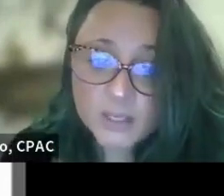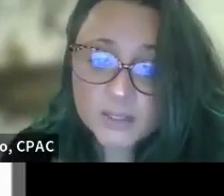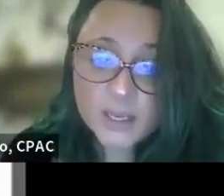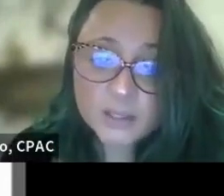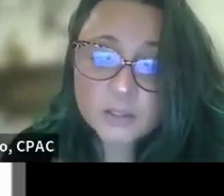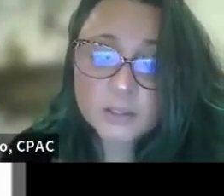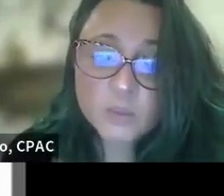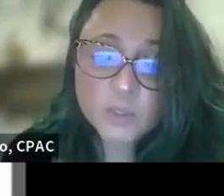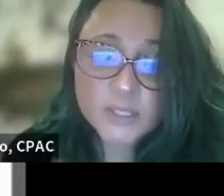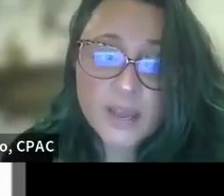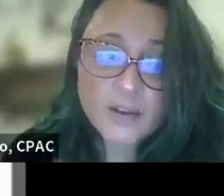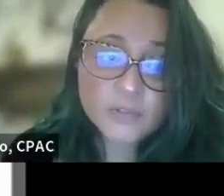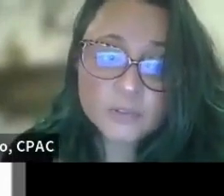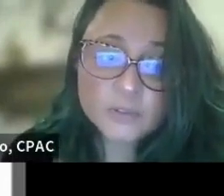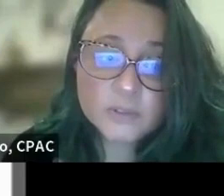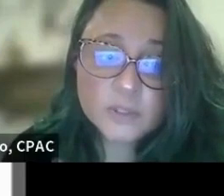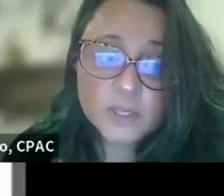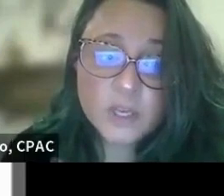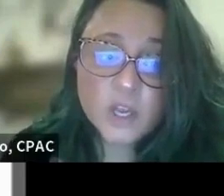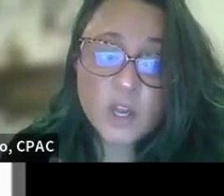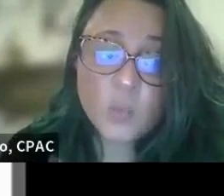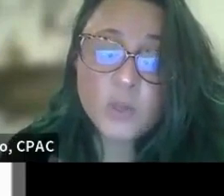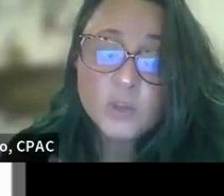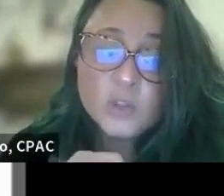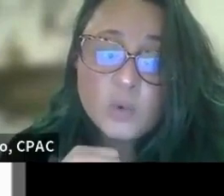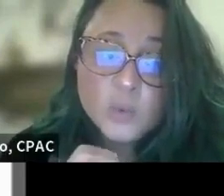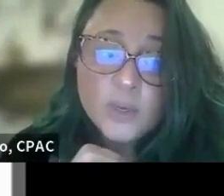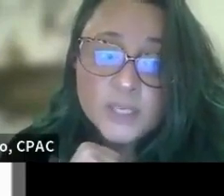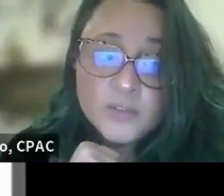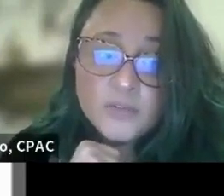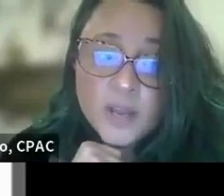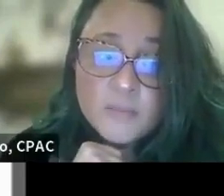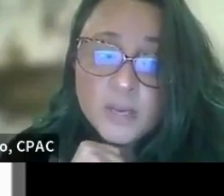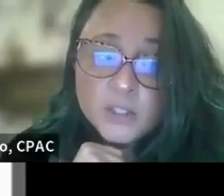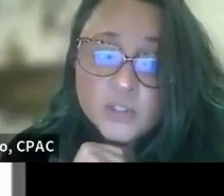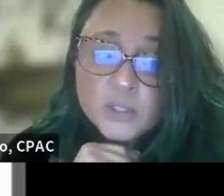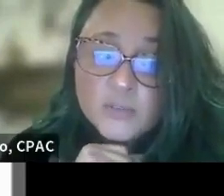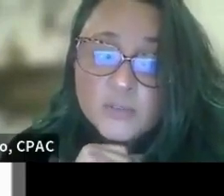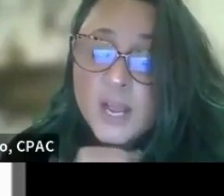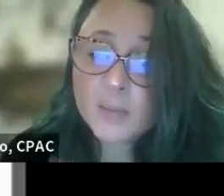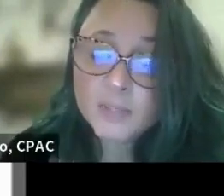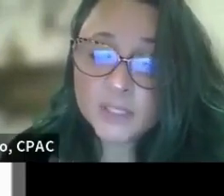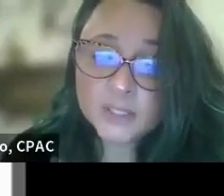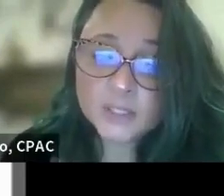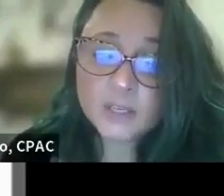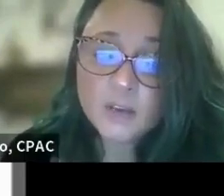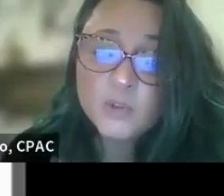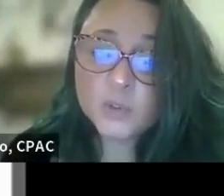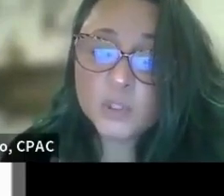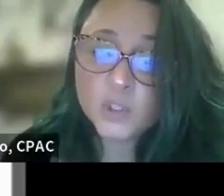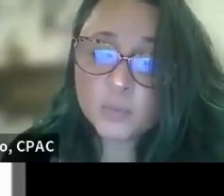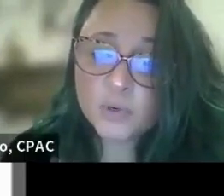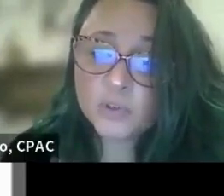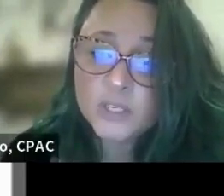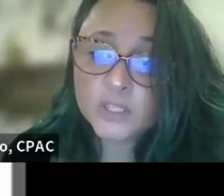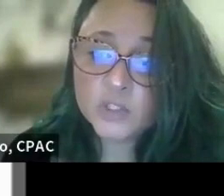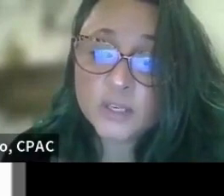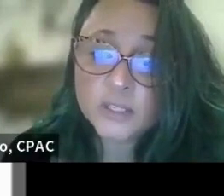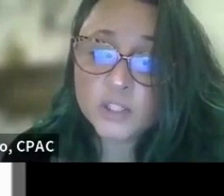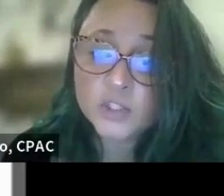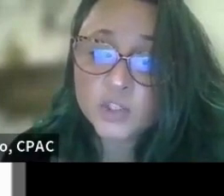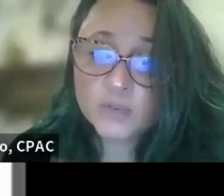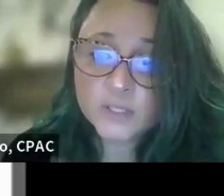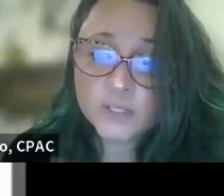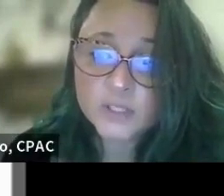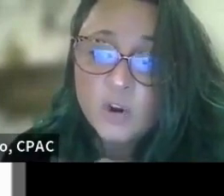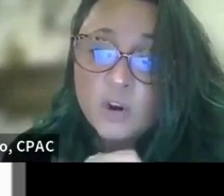翻译服务，然后怎么回，如果有人个人打电话进来，要